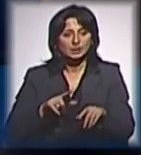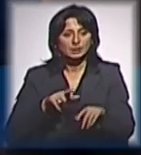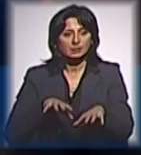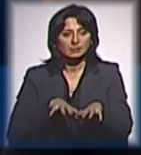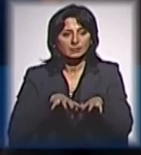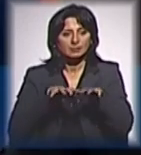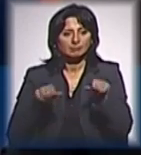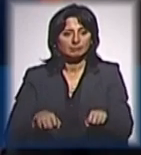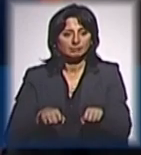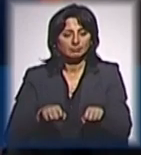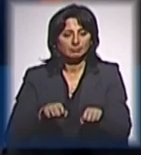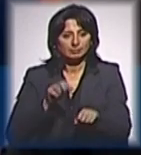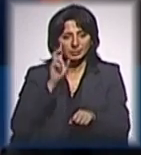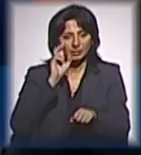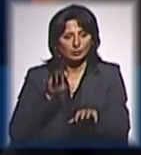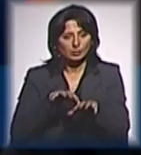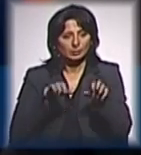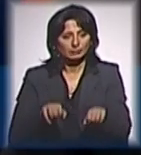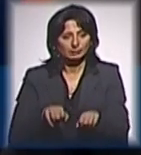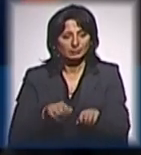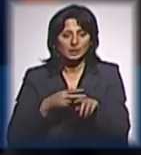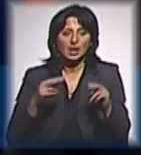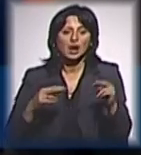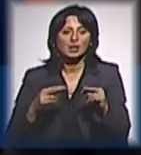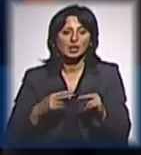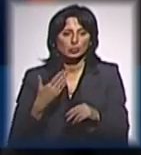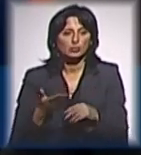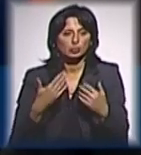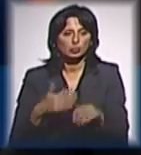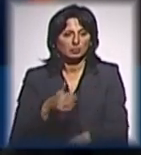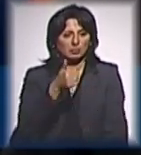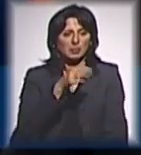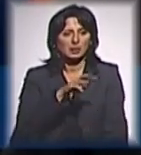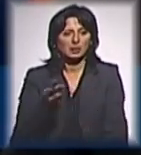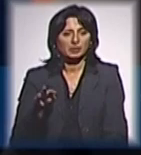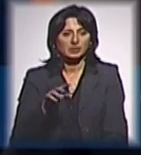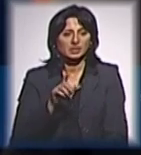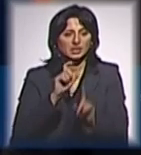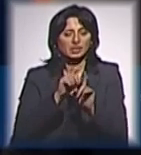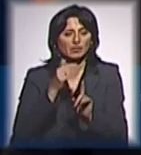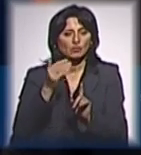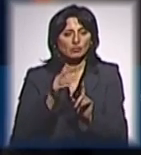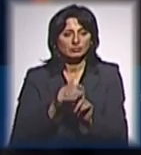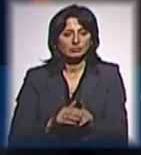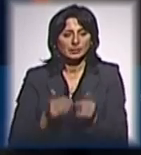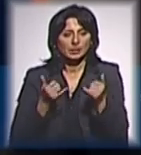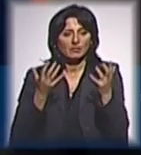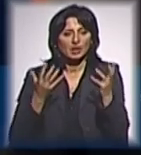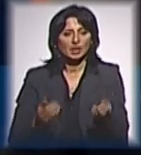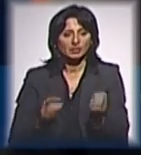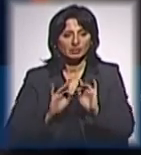ძალაუფლების უზურპაციის მსხელობა. და ამას ადასტურებს პრემიერ-მინისტრის გამონათქვამები,